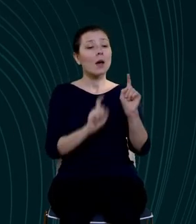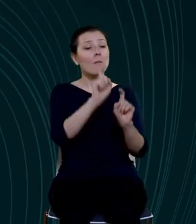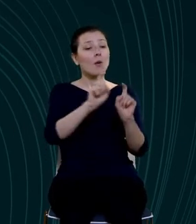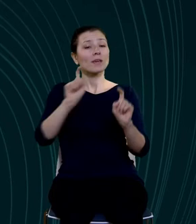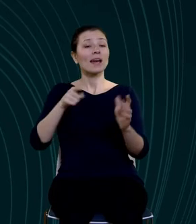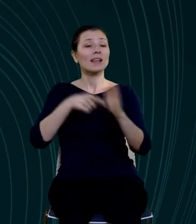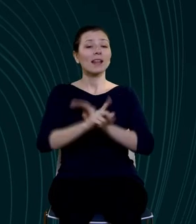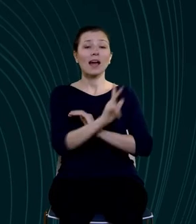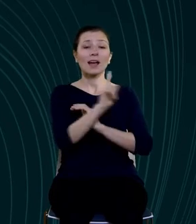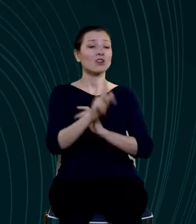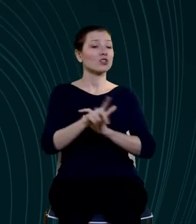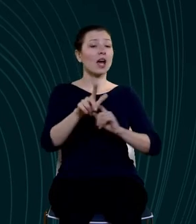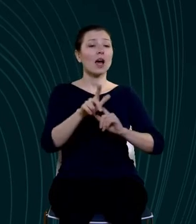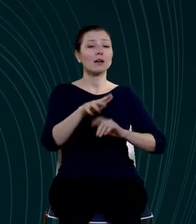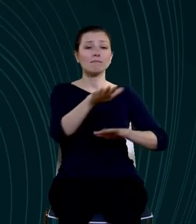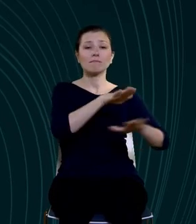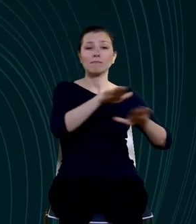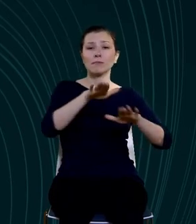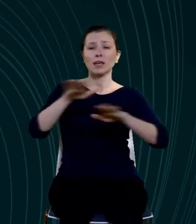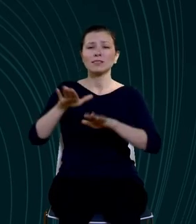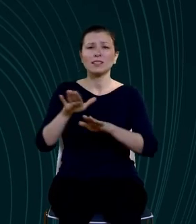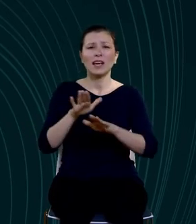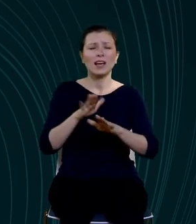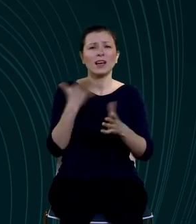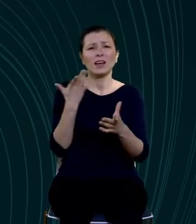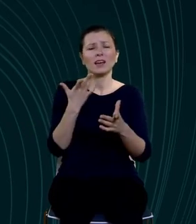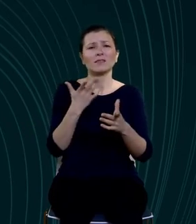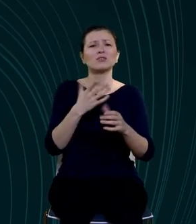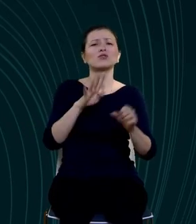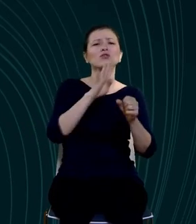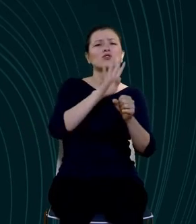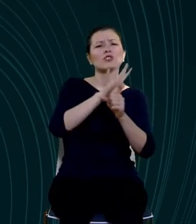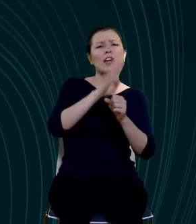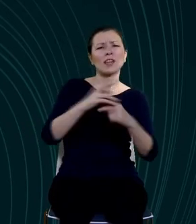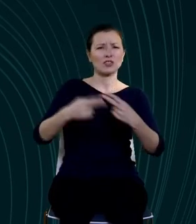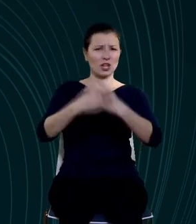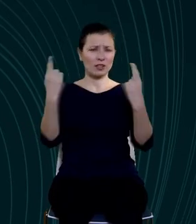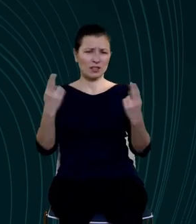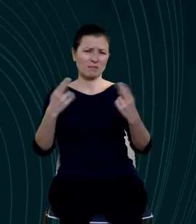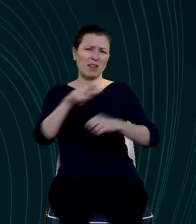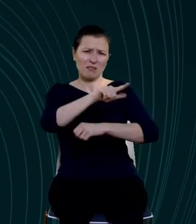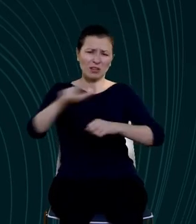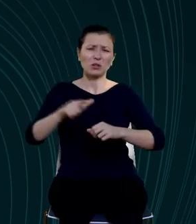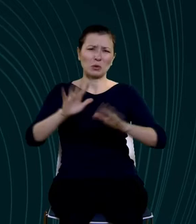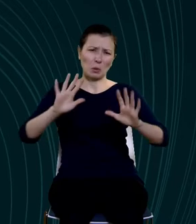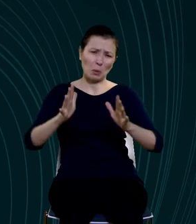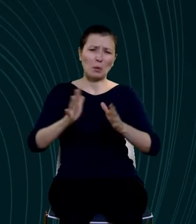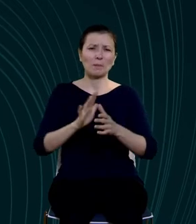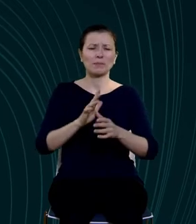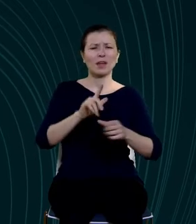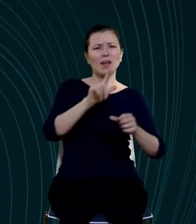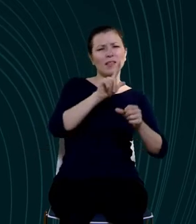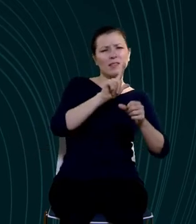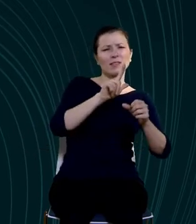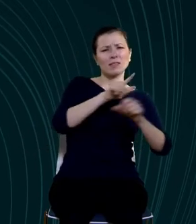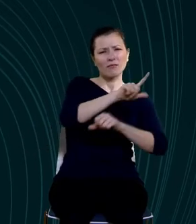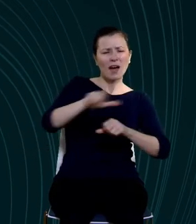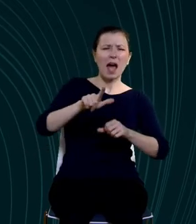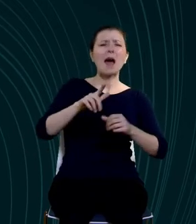będzie trwała nie krócej niż 14 dni. Średnio wyszły to więc dwa, maksymalnie 3